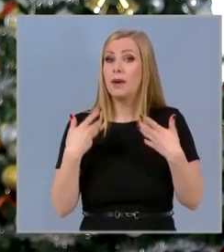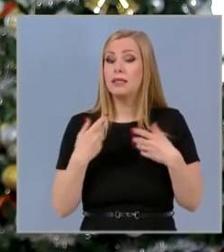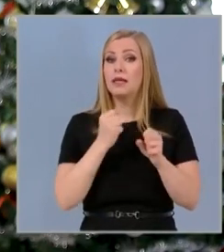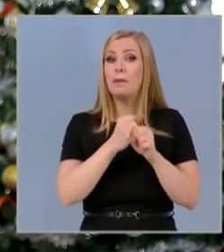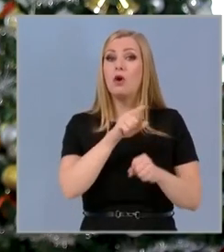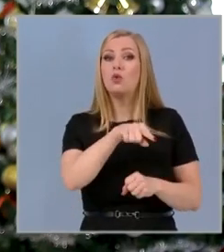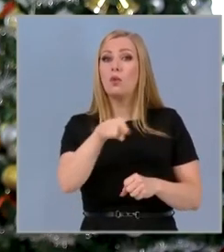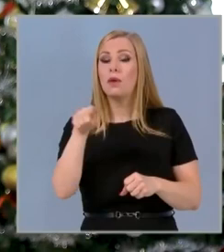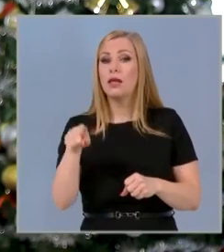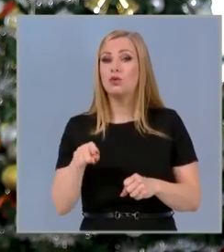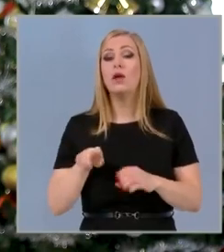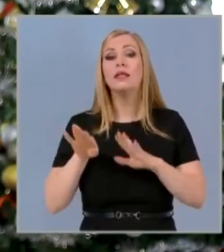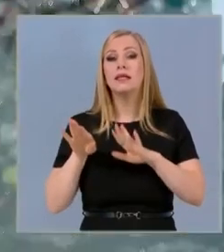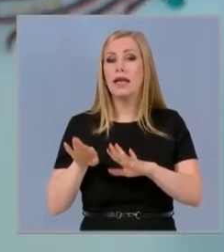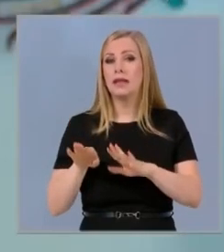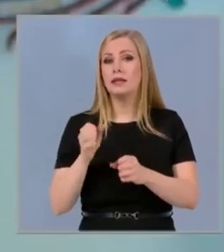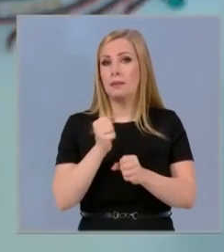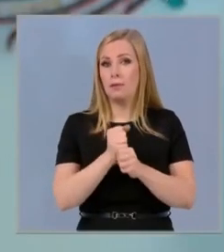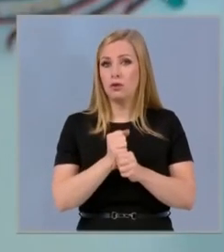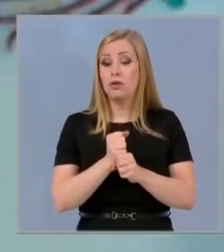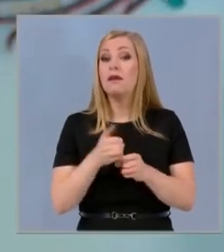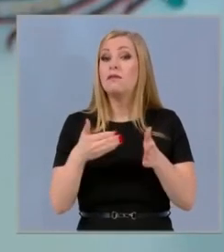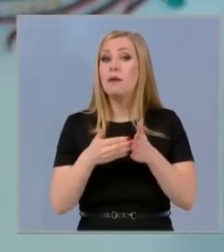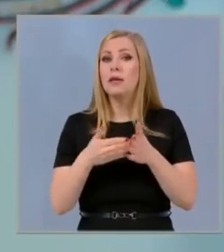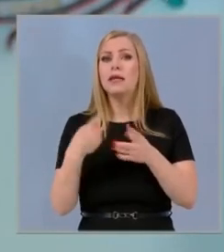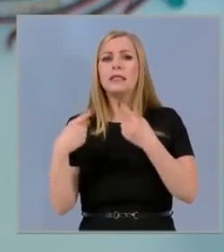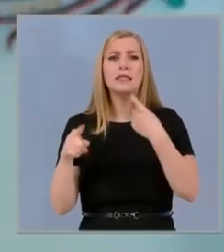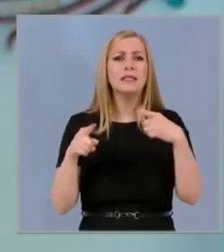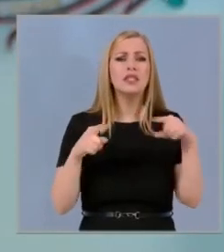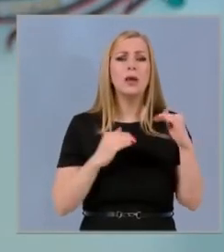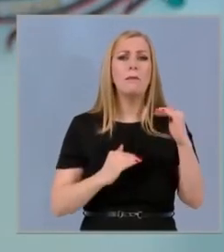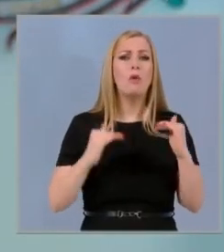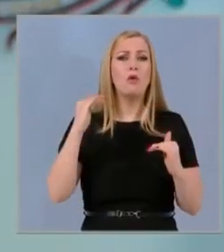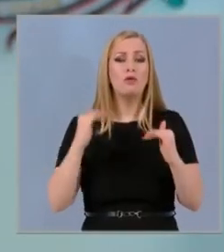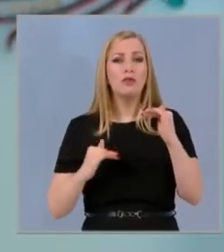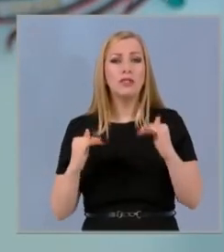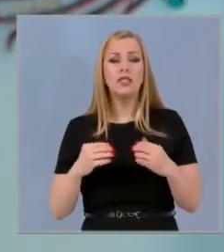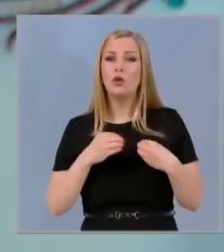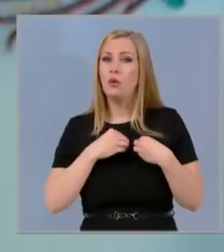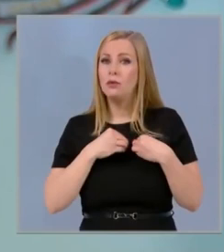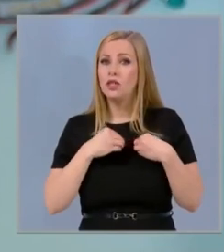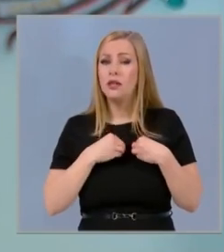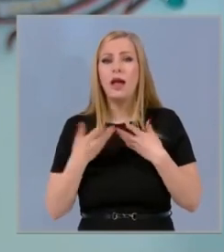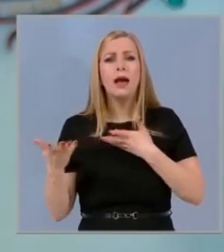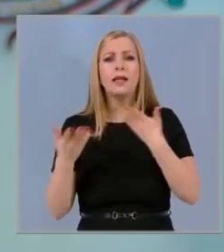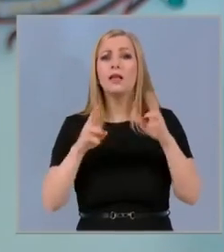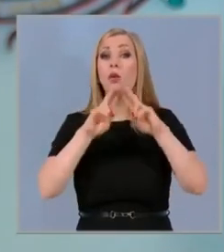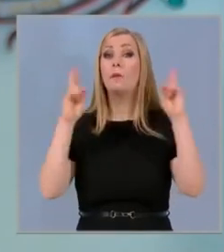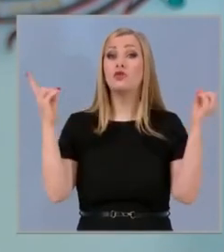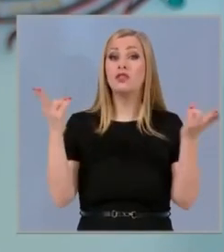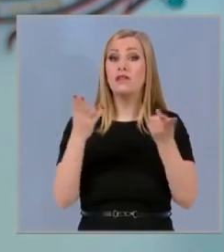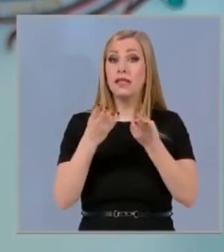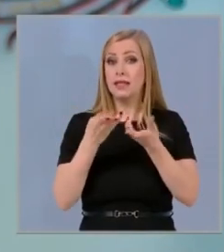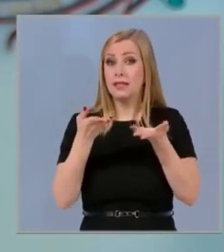място и на своя пост. Макар и различни по възраст, попрещи и убеждения, където и по света да се